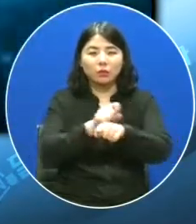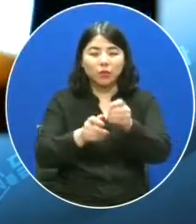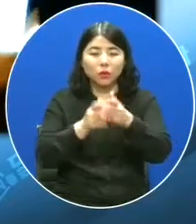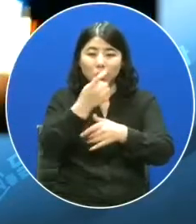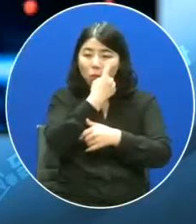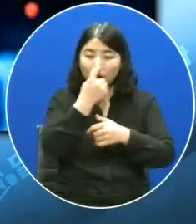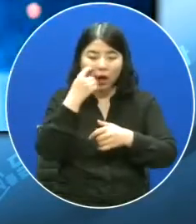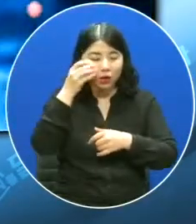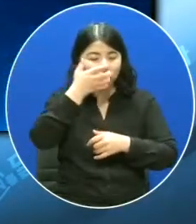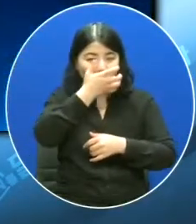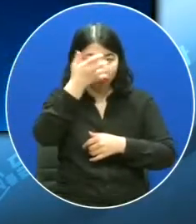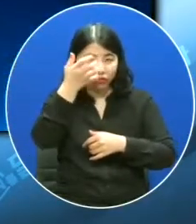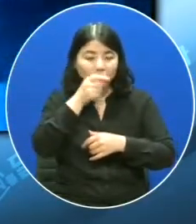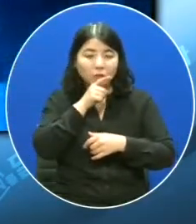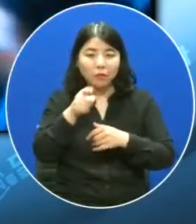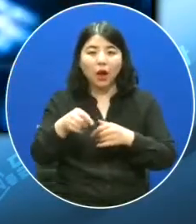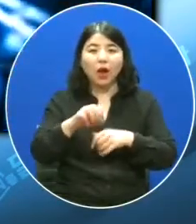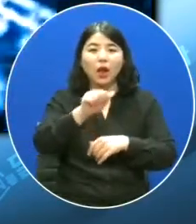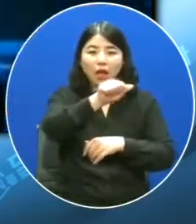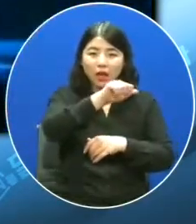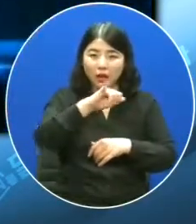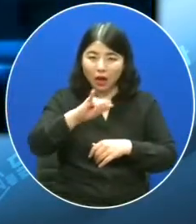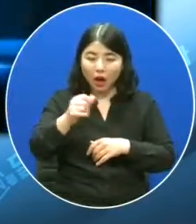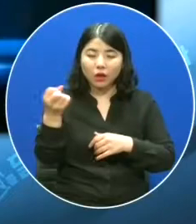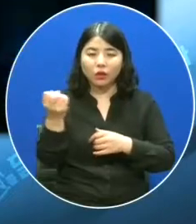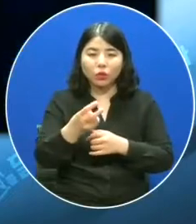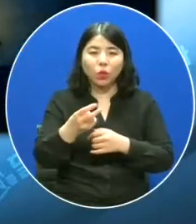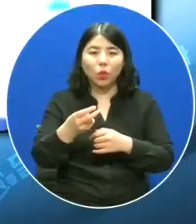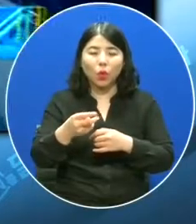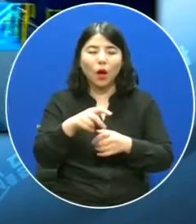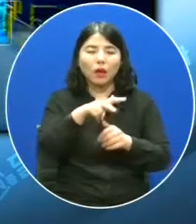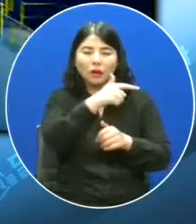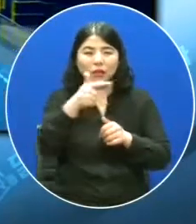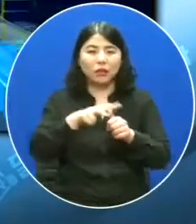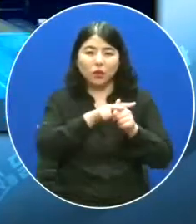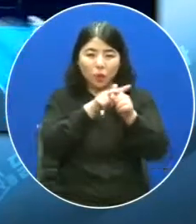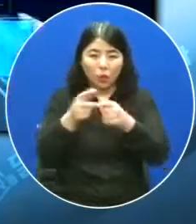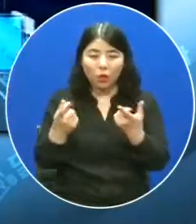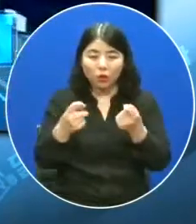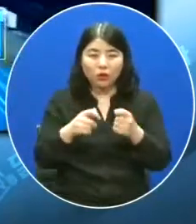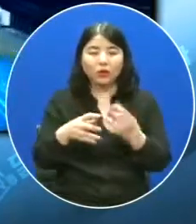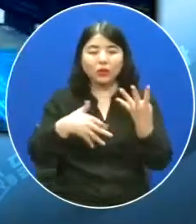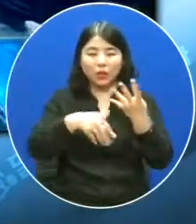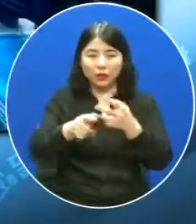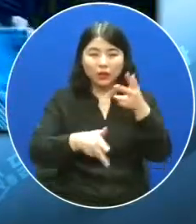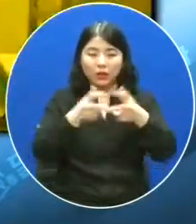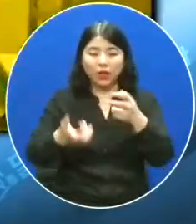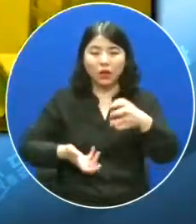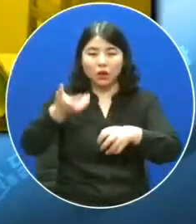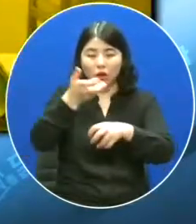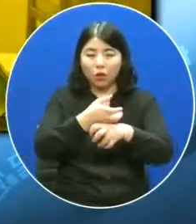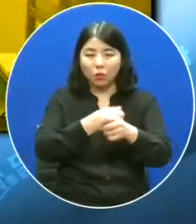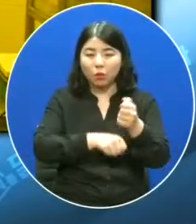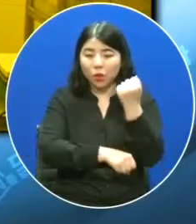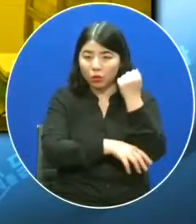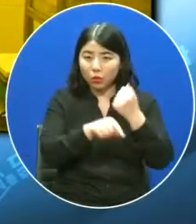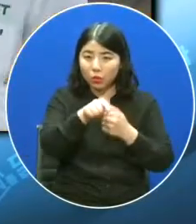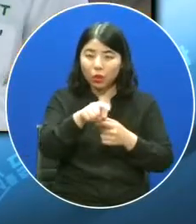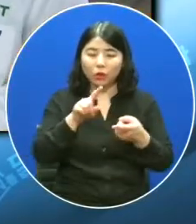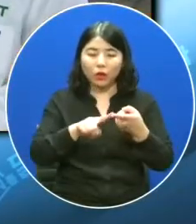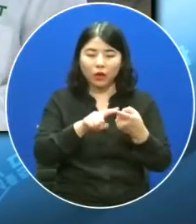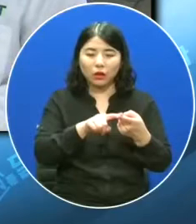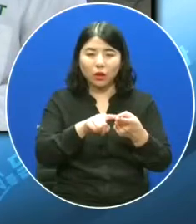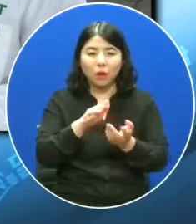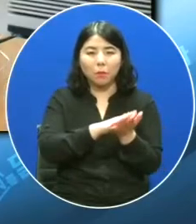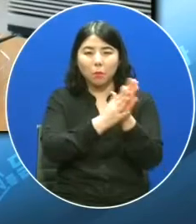꿈꾸다에서도 확인할 수 있듯이 인공지능과 빅데이터와 같은 4차 산업혁명의 기반 기술들은 산업시장의 변화를 이끌고